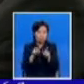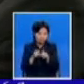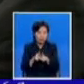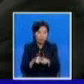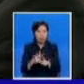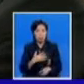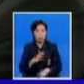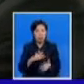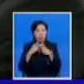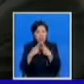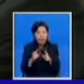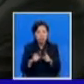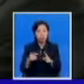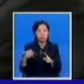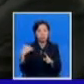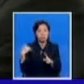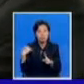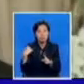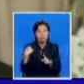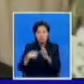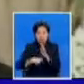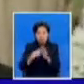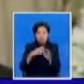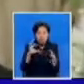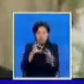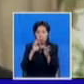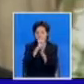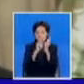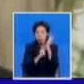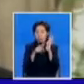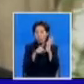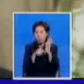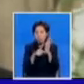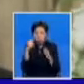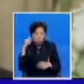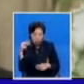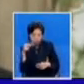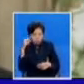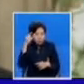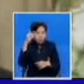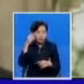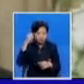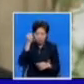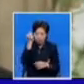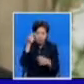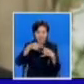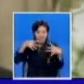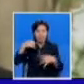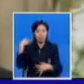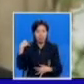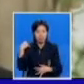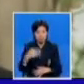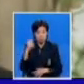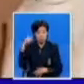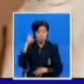ตุของการมองเงื่อนไขของกฎหมายไม่ตรงกัน ครับ ขออนุญาตได้ไหมคะเรื่องของมาบตาพุทธมีคนตั้งข้อสังเกตไว้บอกว่าจริ